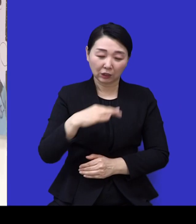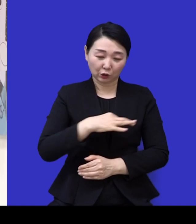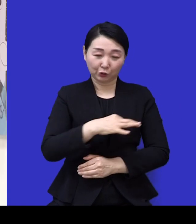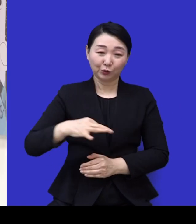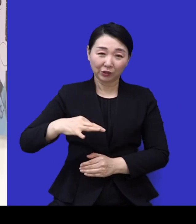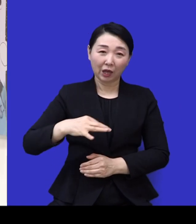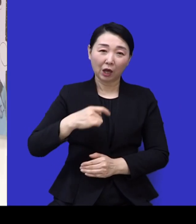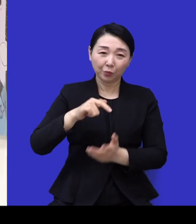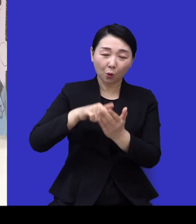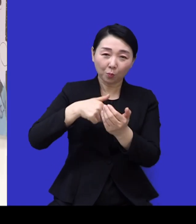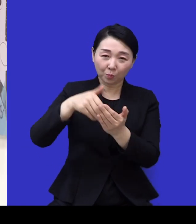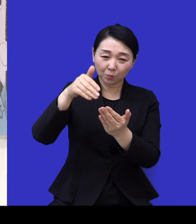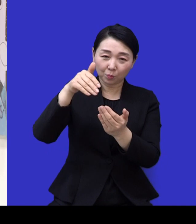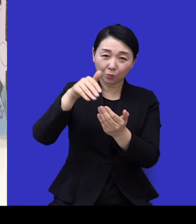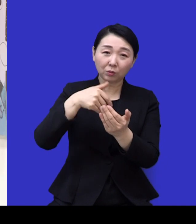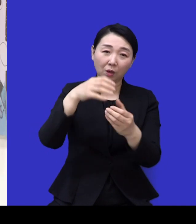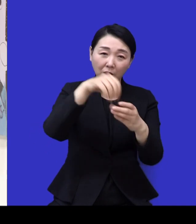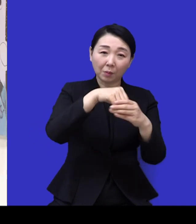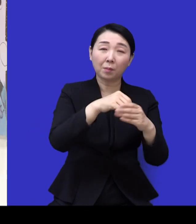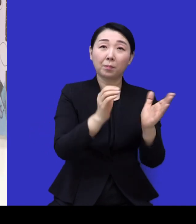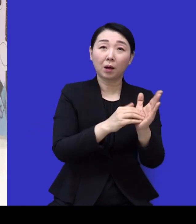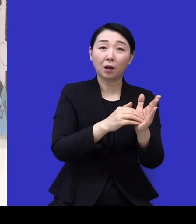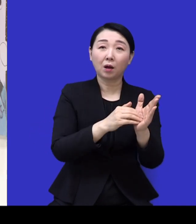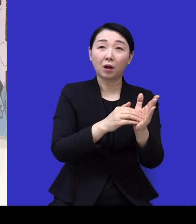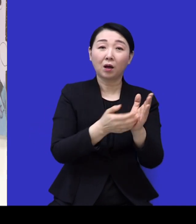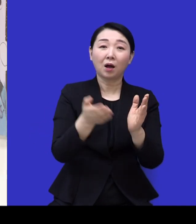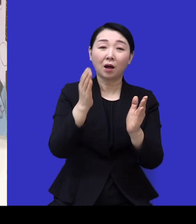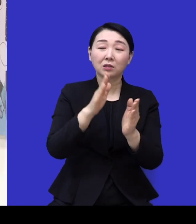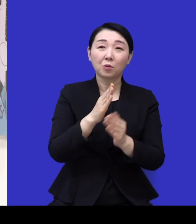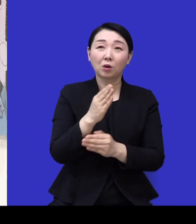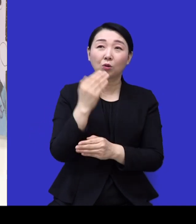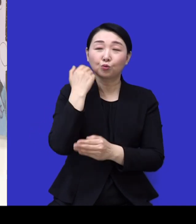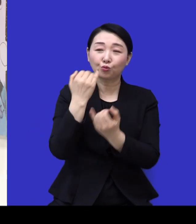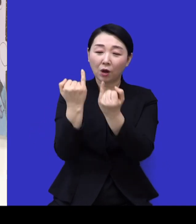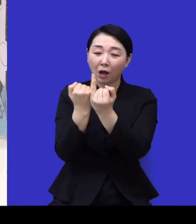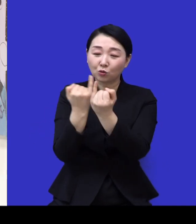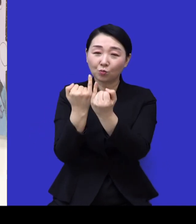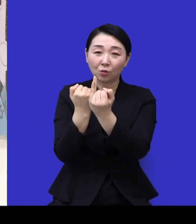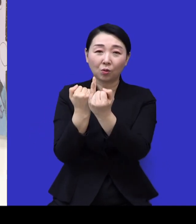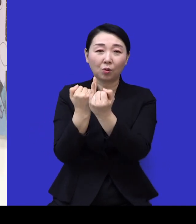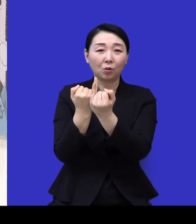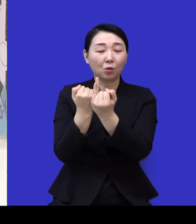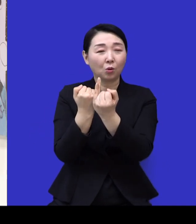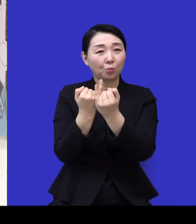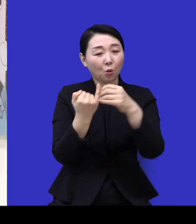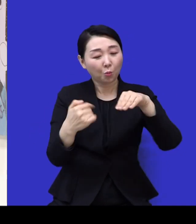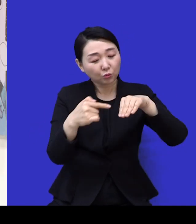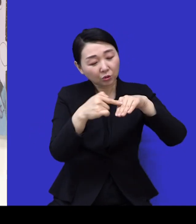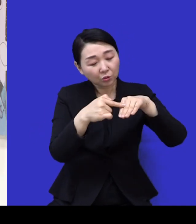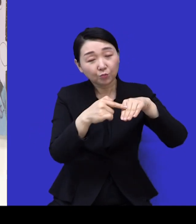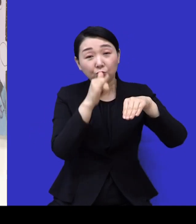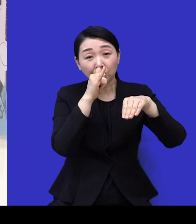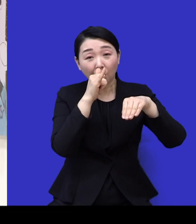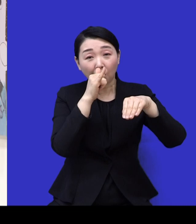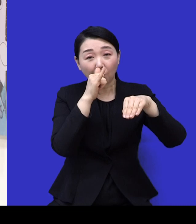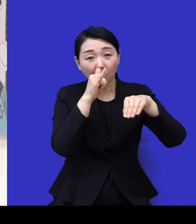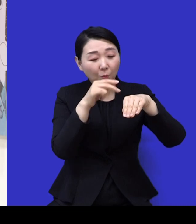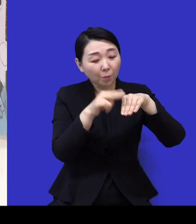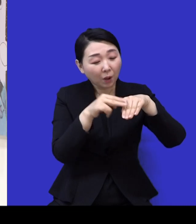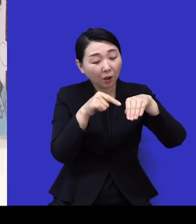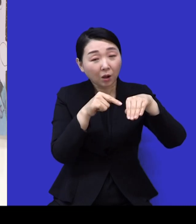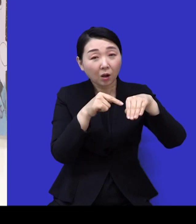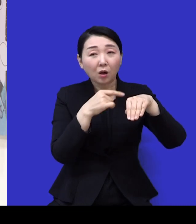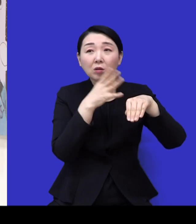담아주시고. 아 근데 거기다 이렇게 포스트잇을 아주머니가 붙여주시는데 연세 드신 분이었어요. 예, 근데 예수님은